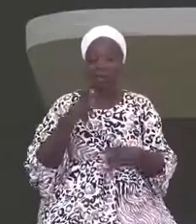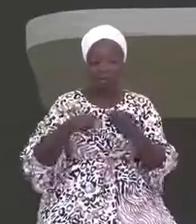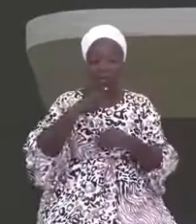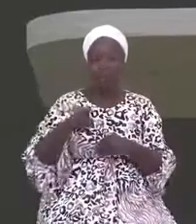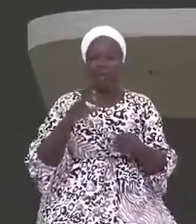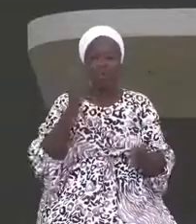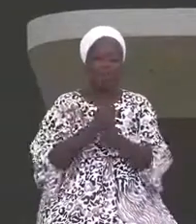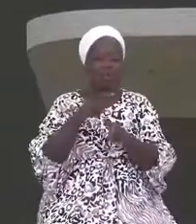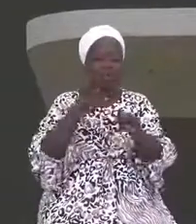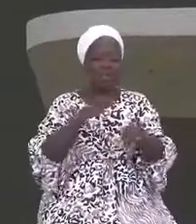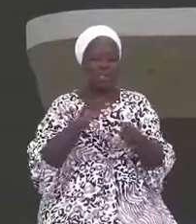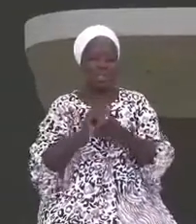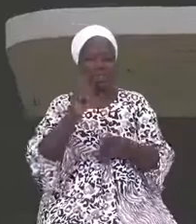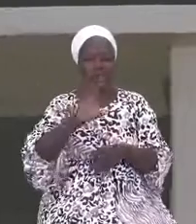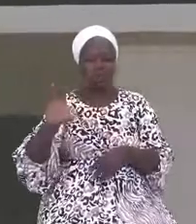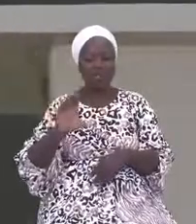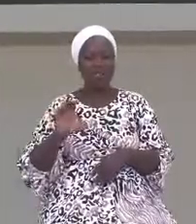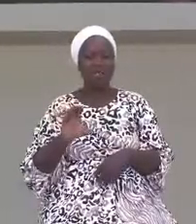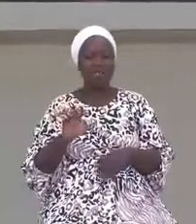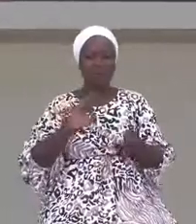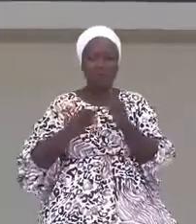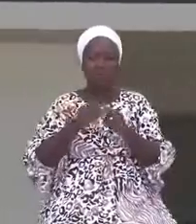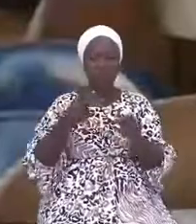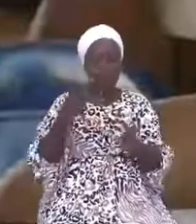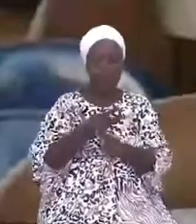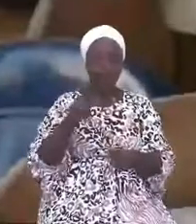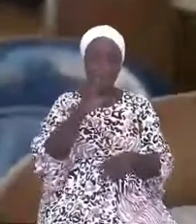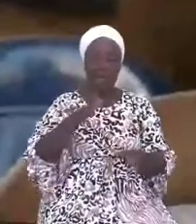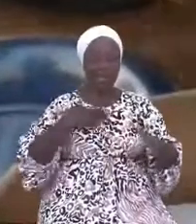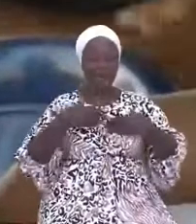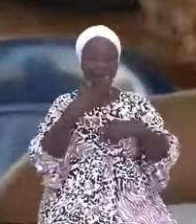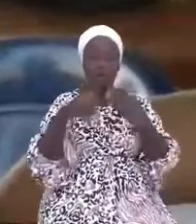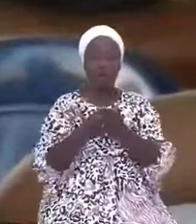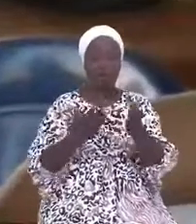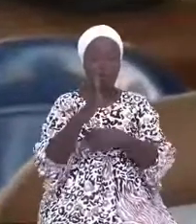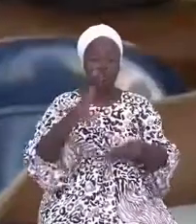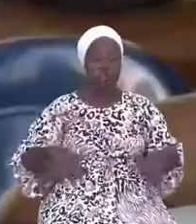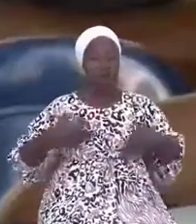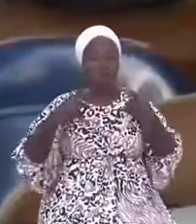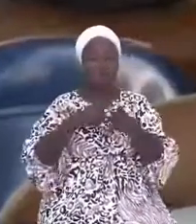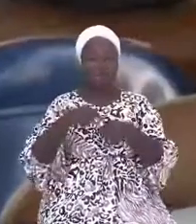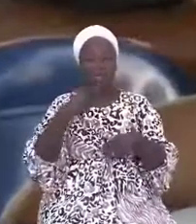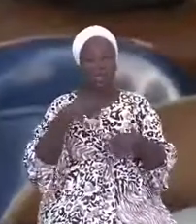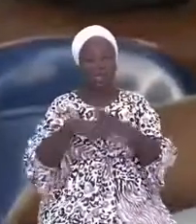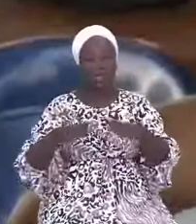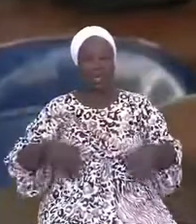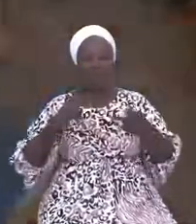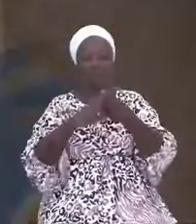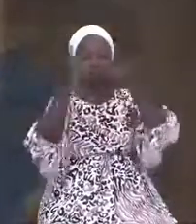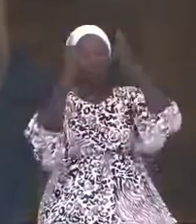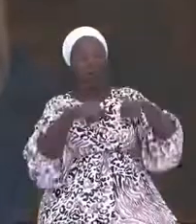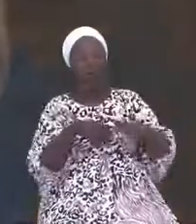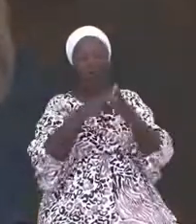que tu as tu seras heureux chaque jour de ta vie alors il dit dans le secteur président et